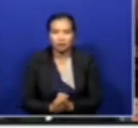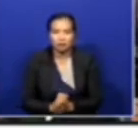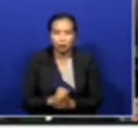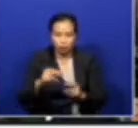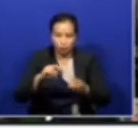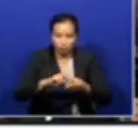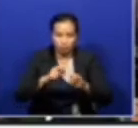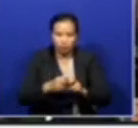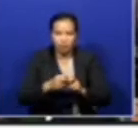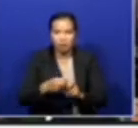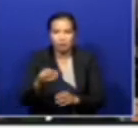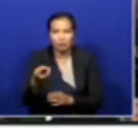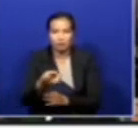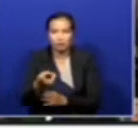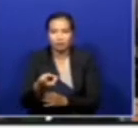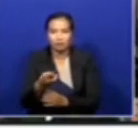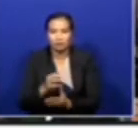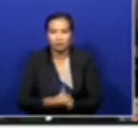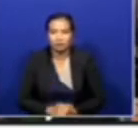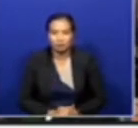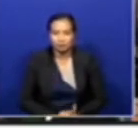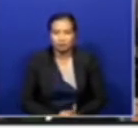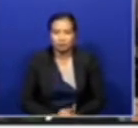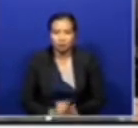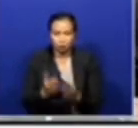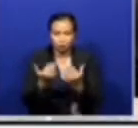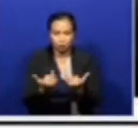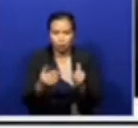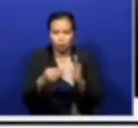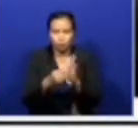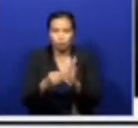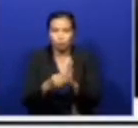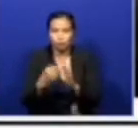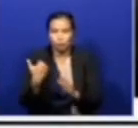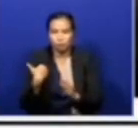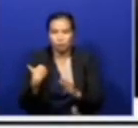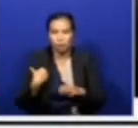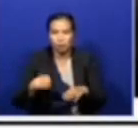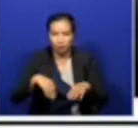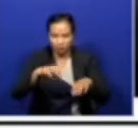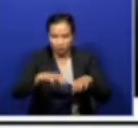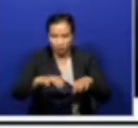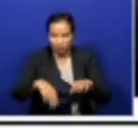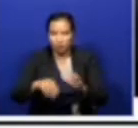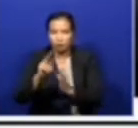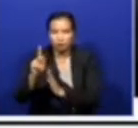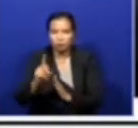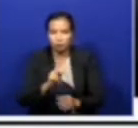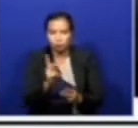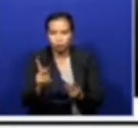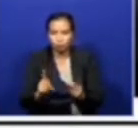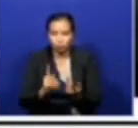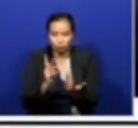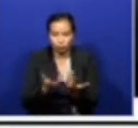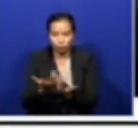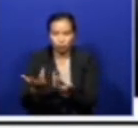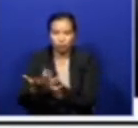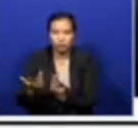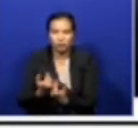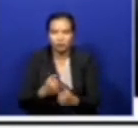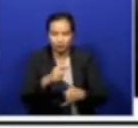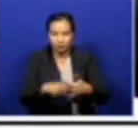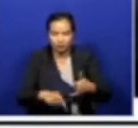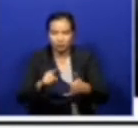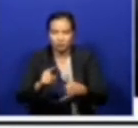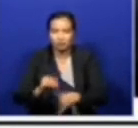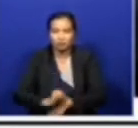งในนี้มีการรายงานว่าในปัจจุบันกรุงเทพมหานครนะครับมีพื้นที่สีเขียวต่อประชากร1คนต่อ1ตาร